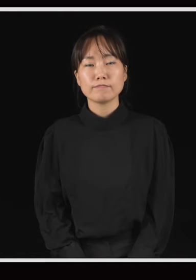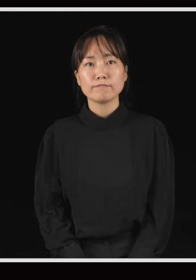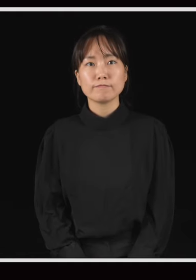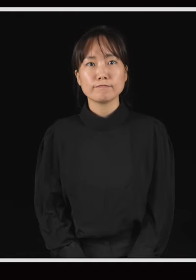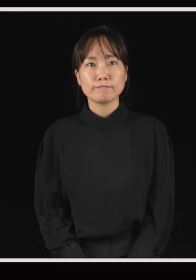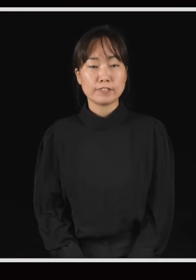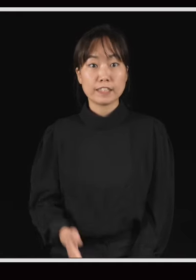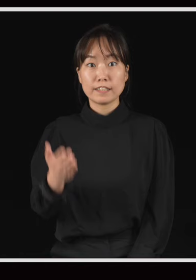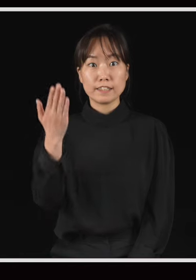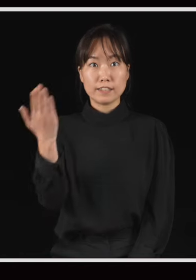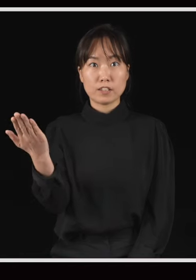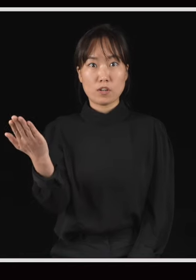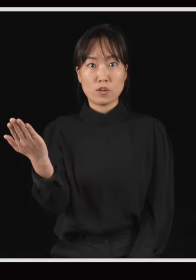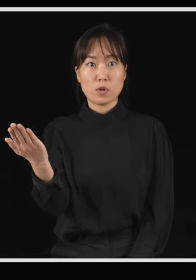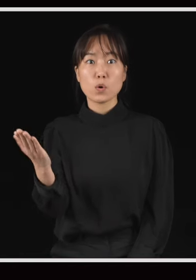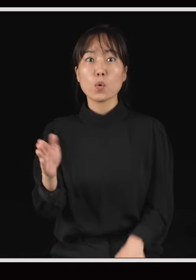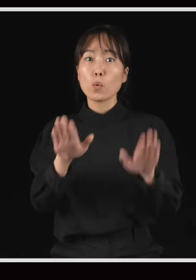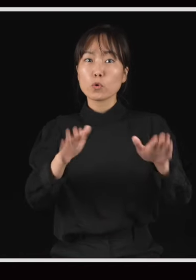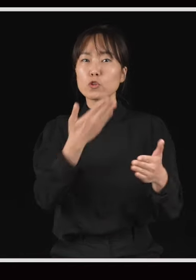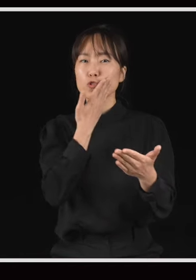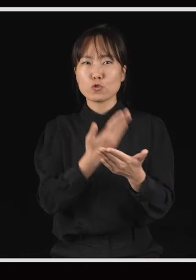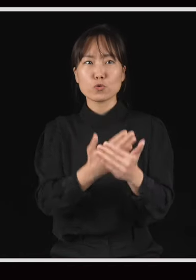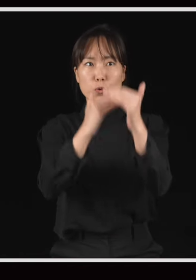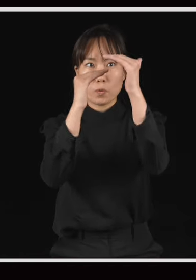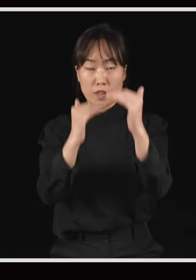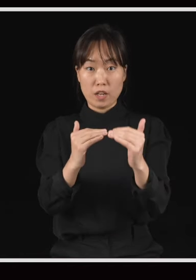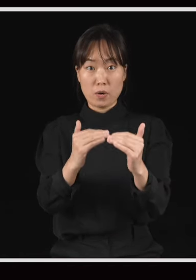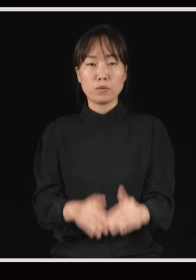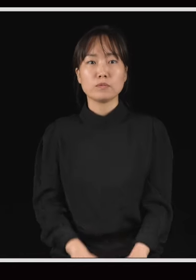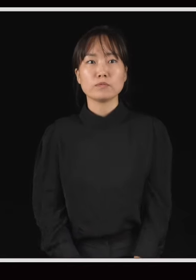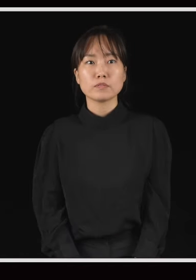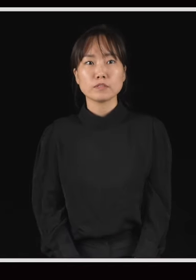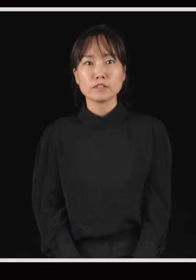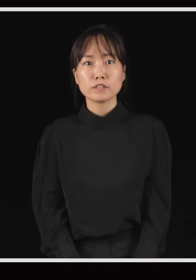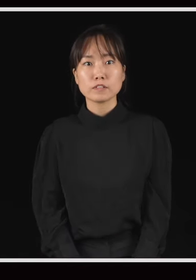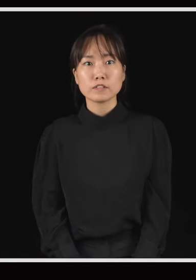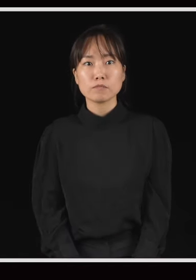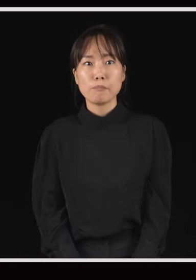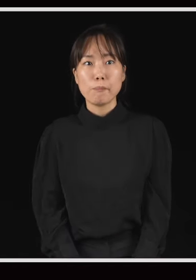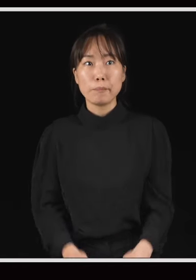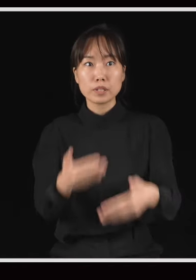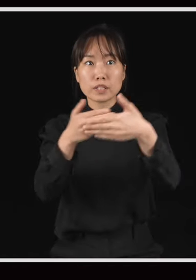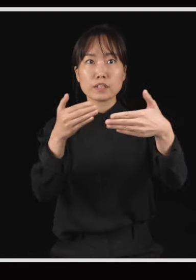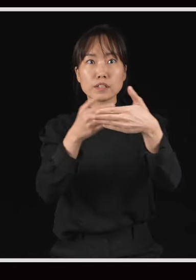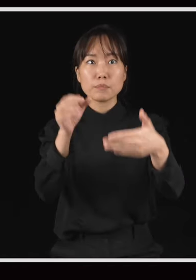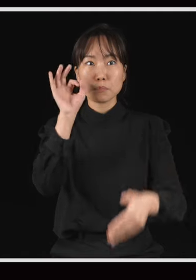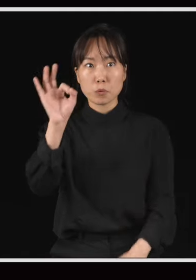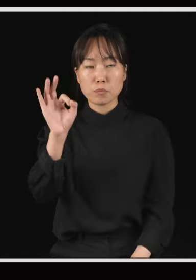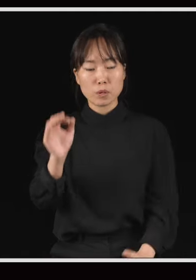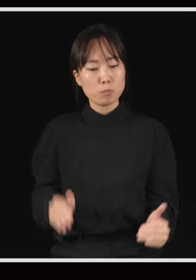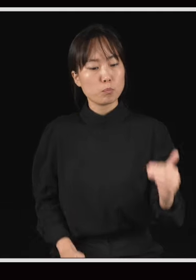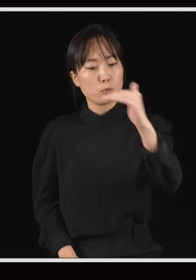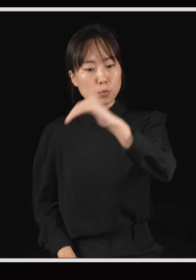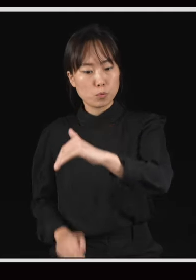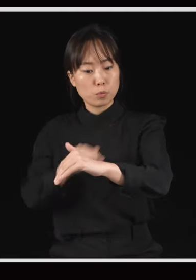자, 오늘 또 핵심 슬라이드가 하나가 있습니다. 그러면 여기 보시면 이 떨어지는 각도가 다르지